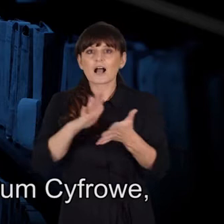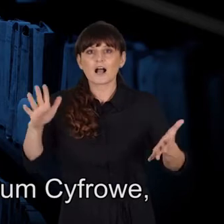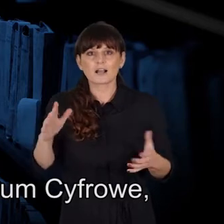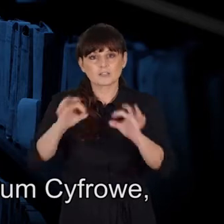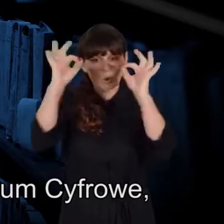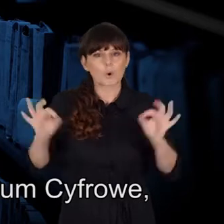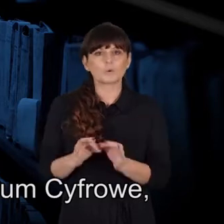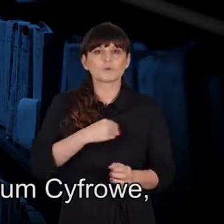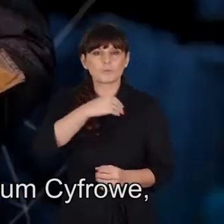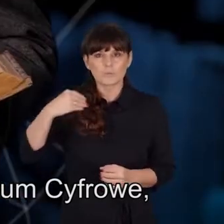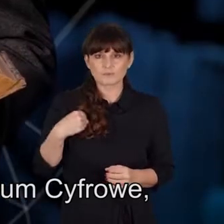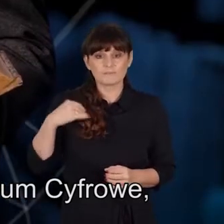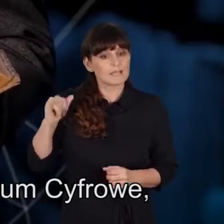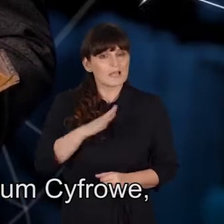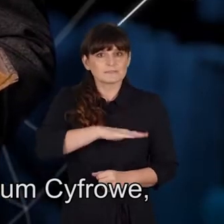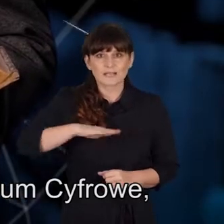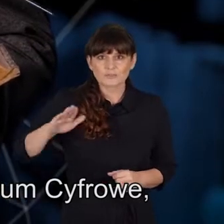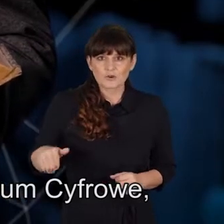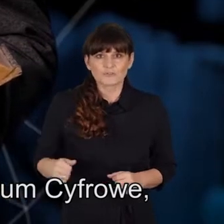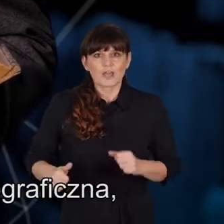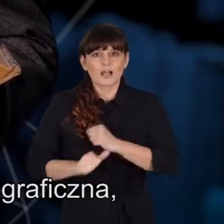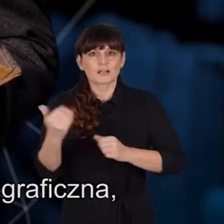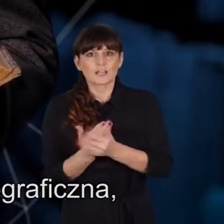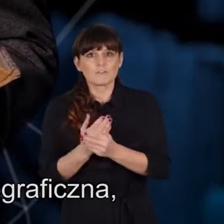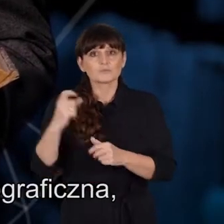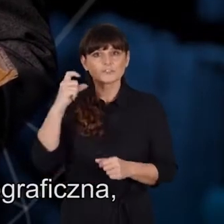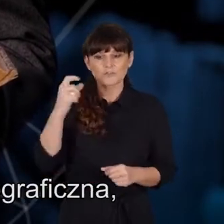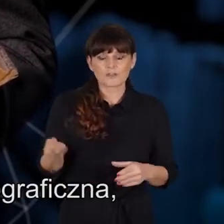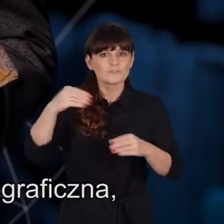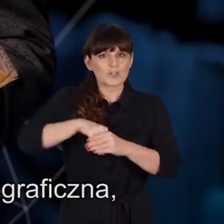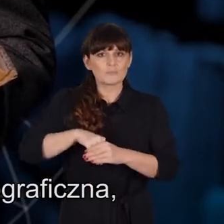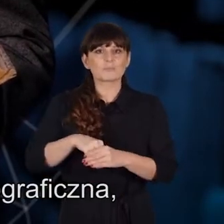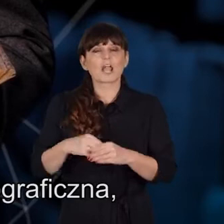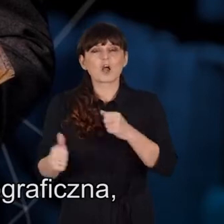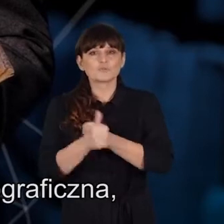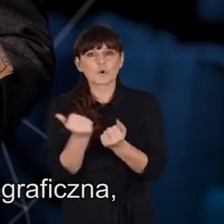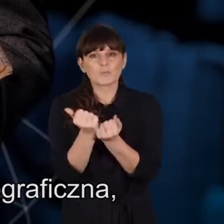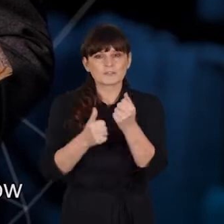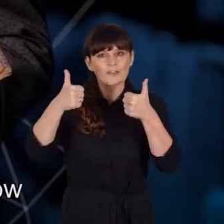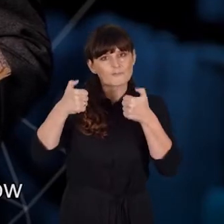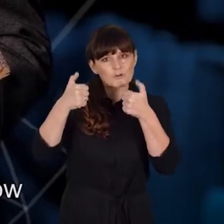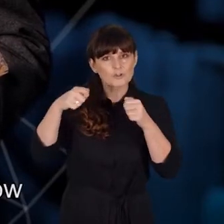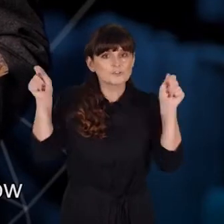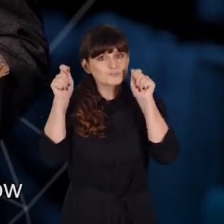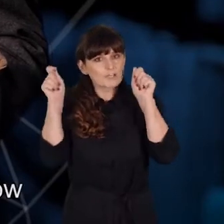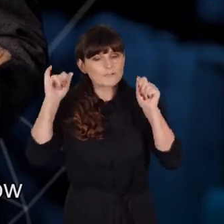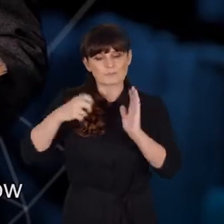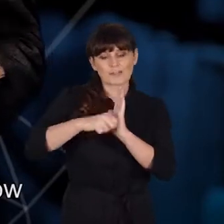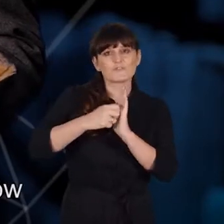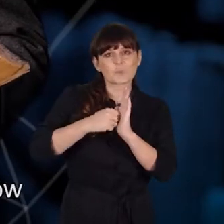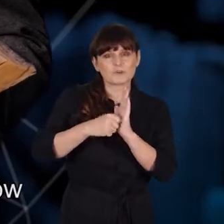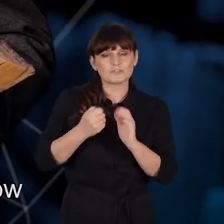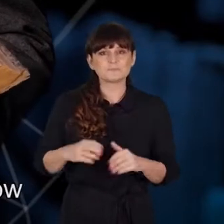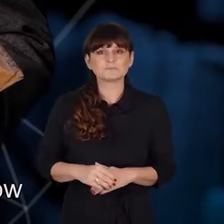charakterze ogólnopolskim i Narodowe Archiwum Cyfrowe, gdzie przechowywana jest dokumentacja fotograficzna, dźwiękowa i